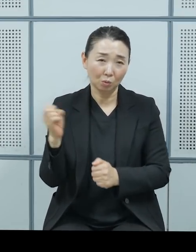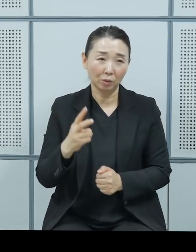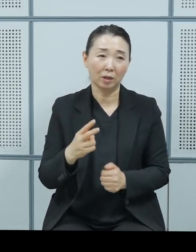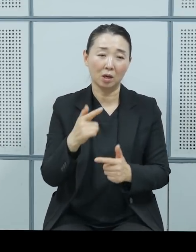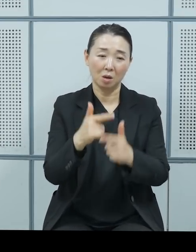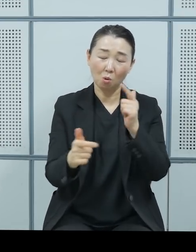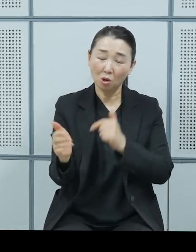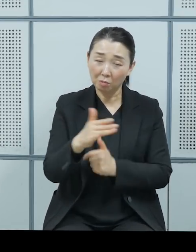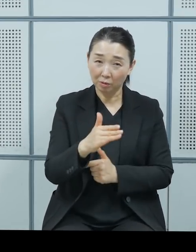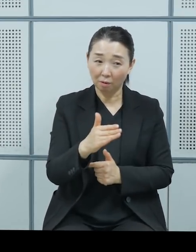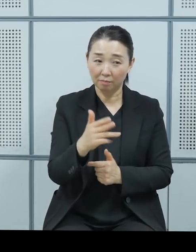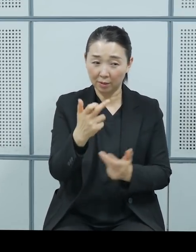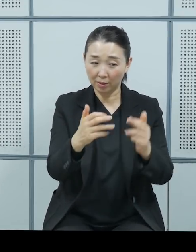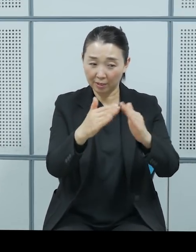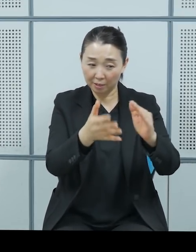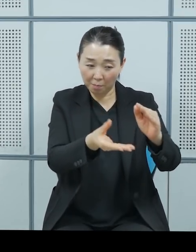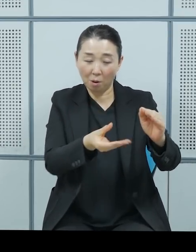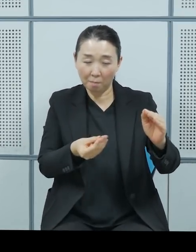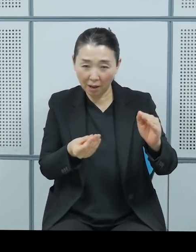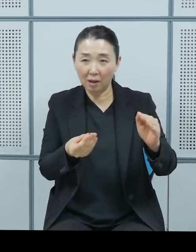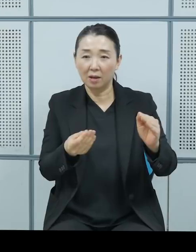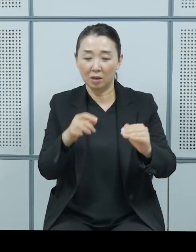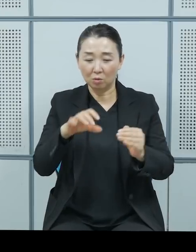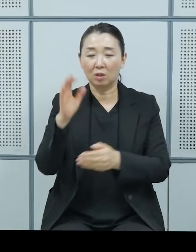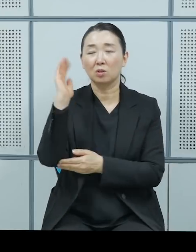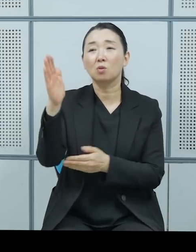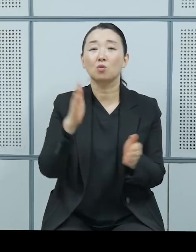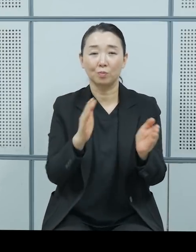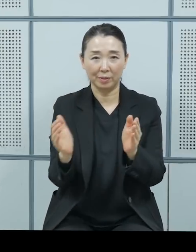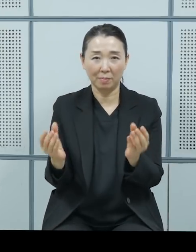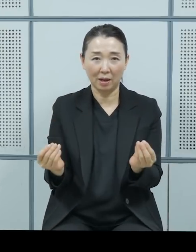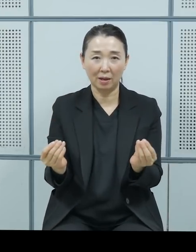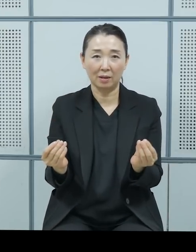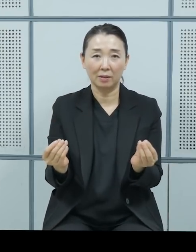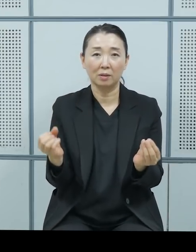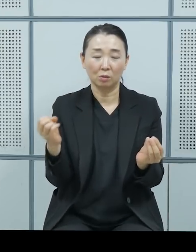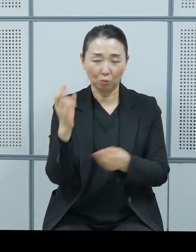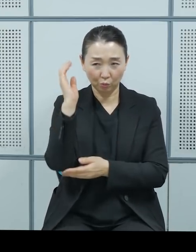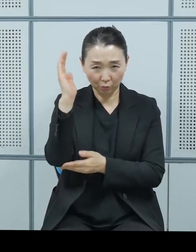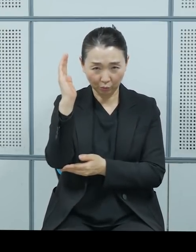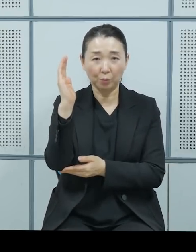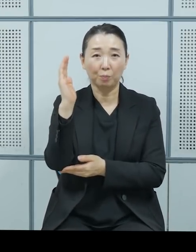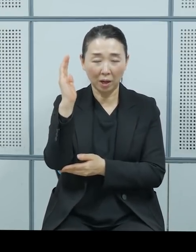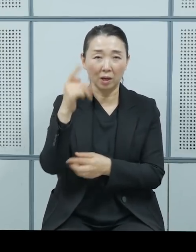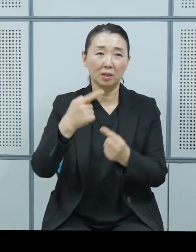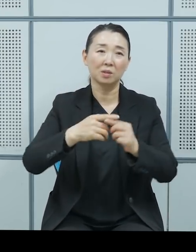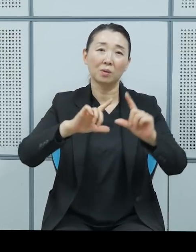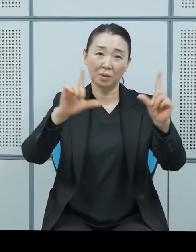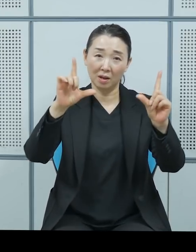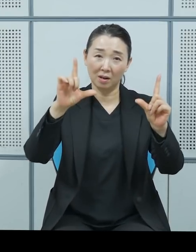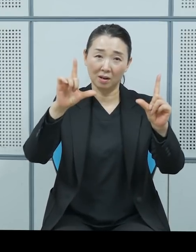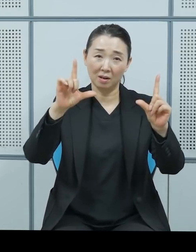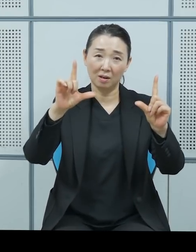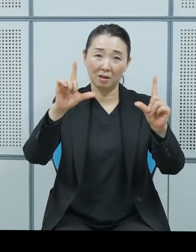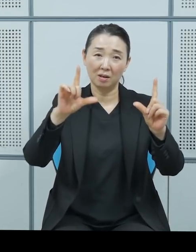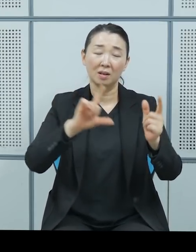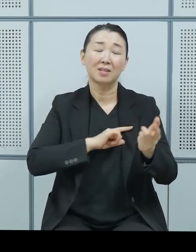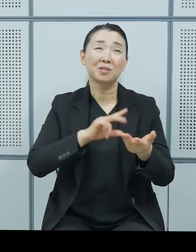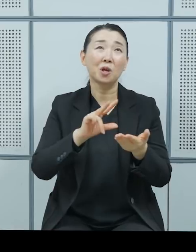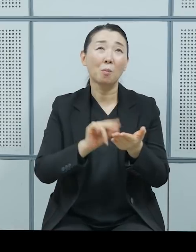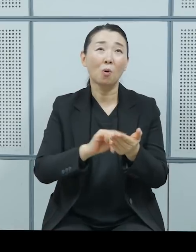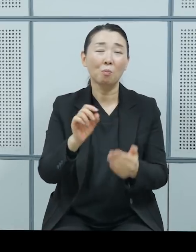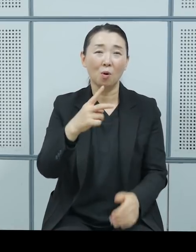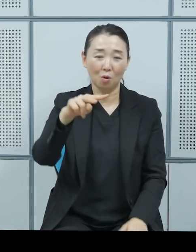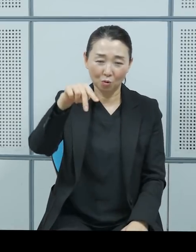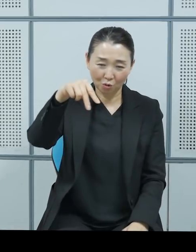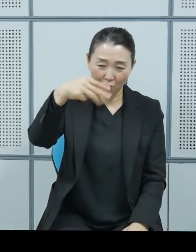집을 빌려가지고 네. 거기서 설교 준비하고 그래서 설교 첫날 설교가 룻기 1,